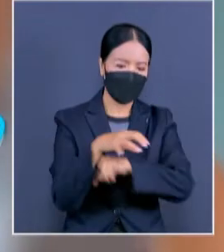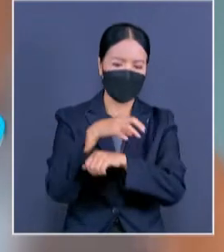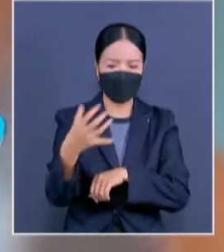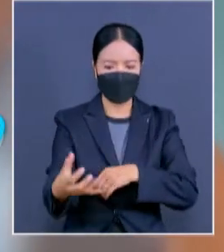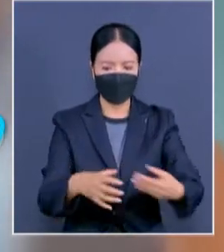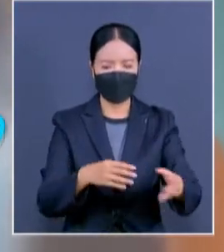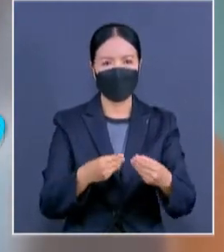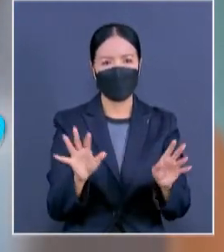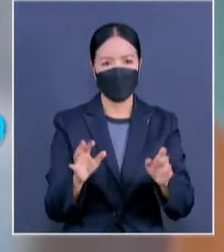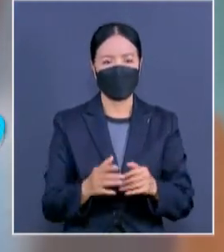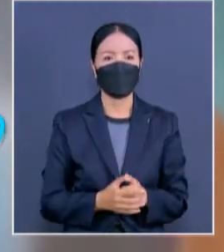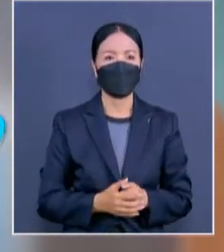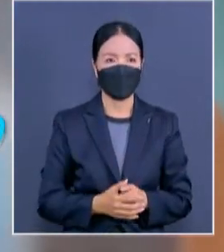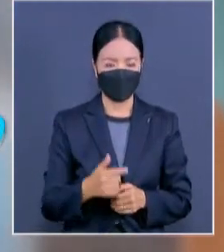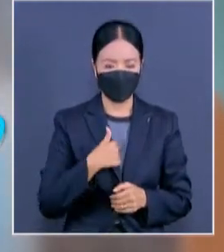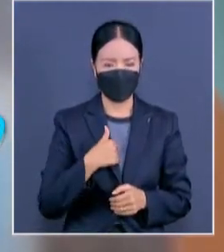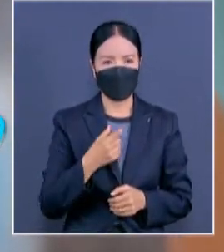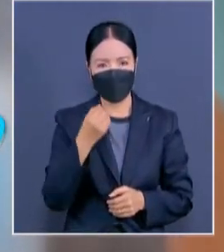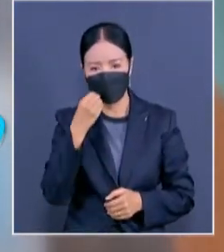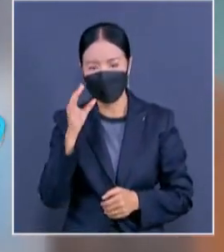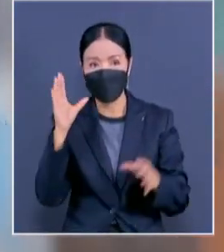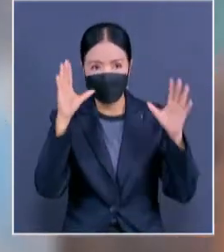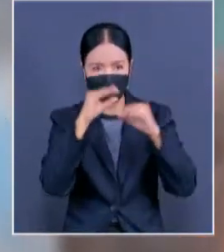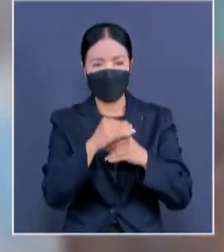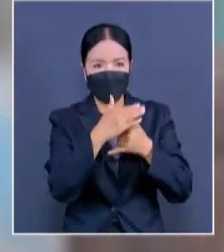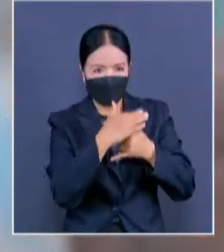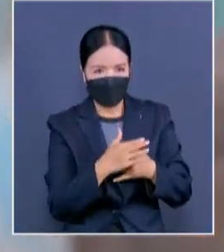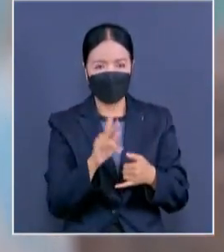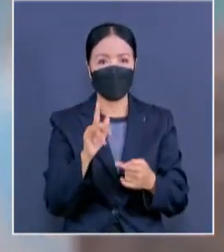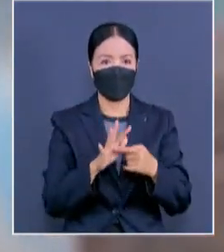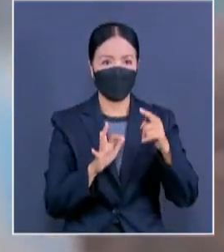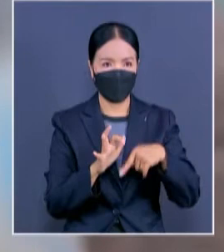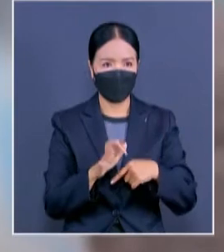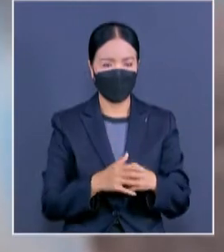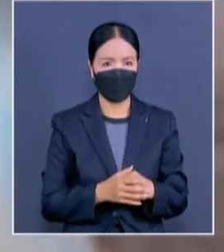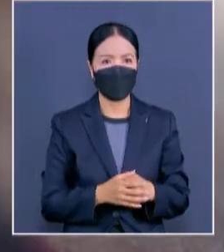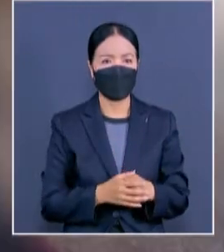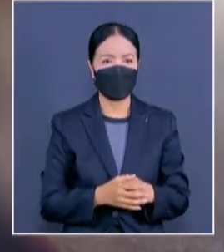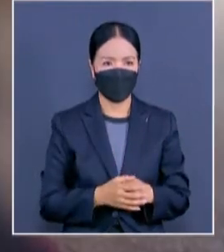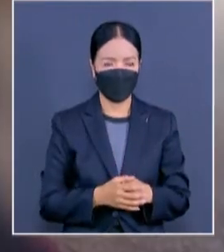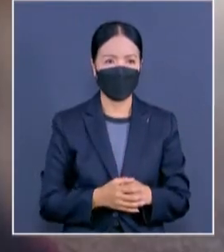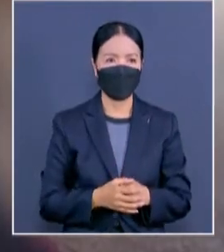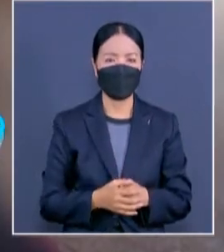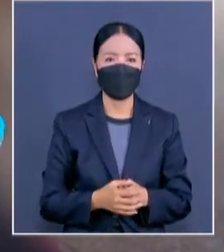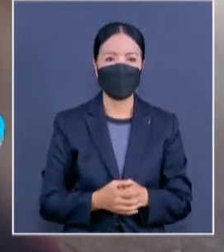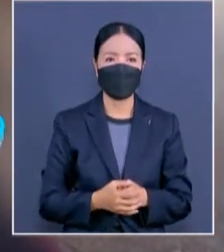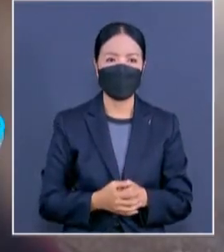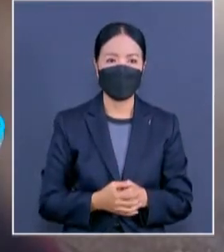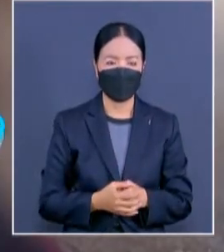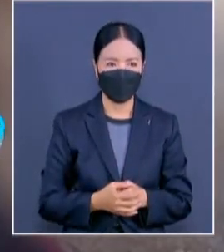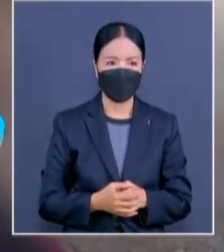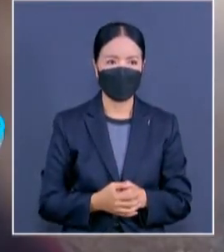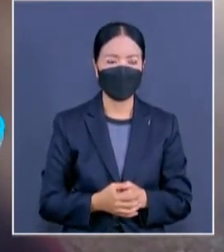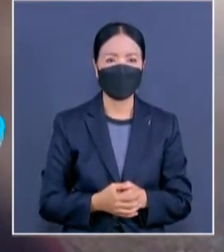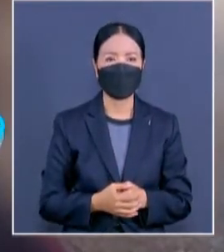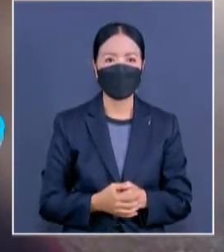ะ แล้วพอตอนจะกลับตอนกลางคืนเขาขู่ว่าถ้าออกมาแล้วจะมาสัมโ ก้เนี่ยฮะยังมีการขู่ด้วยนะ